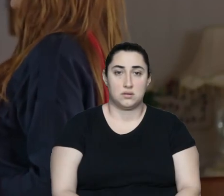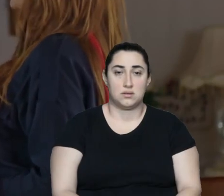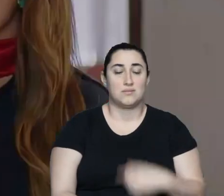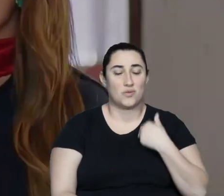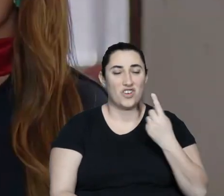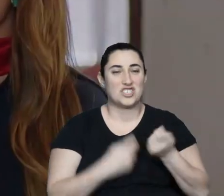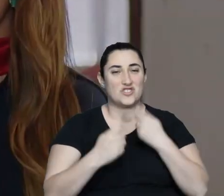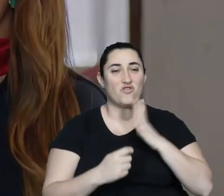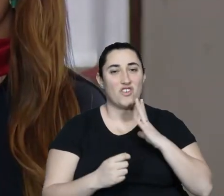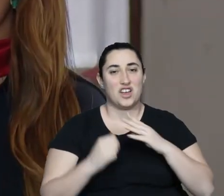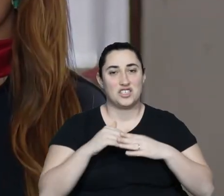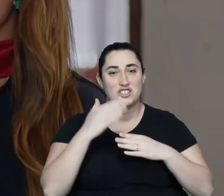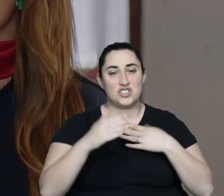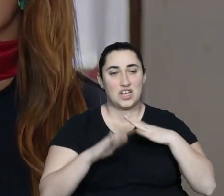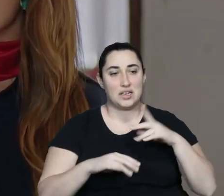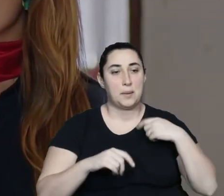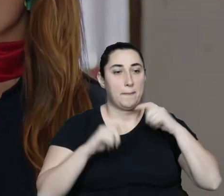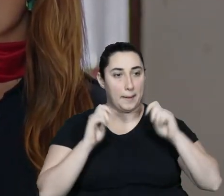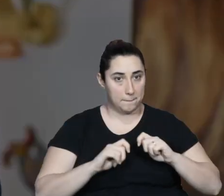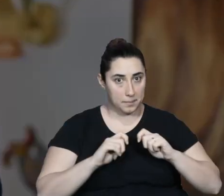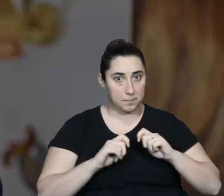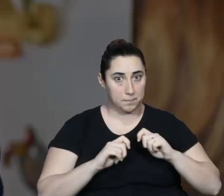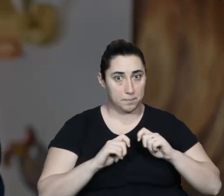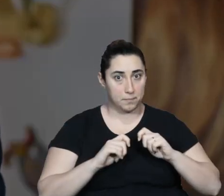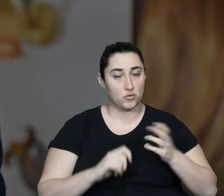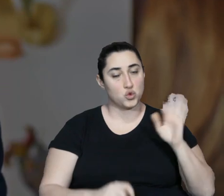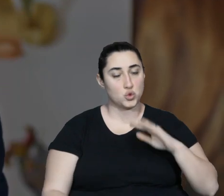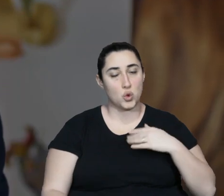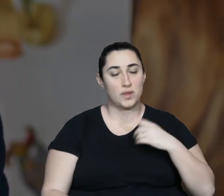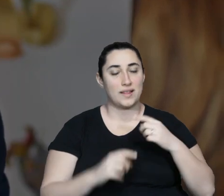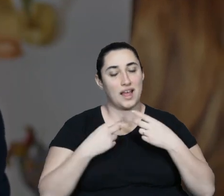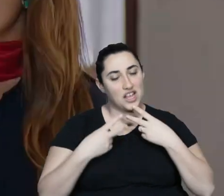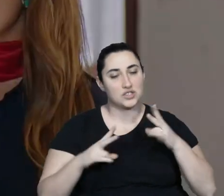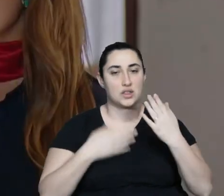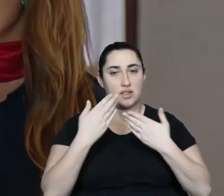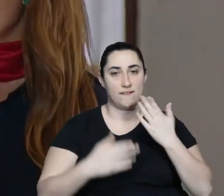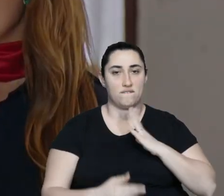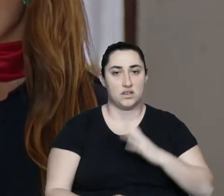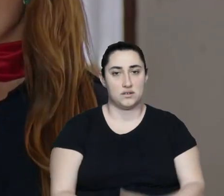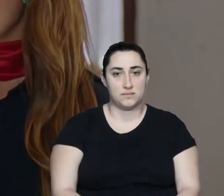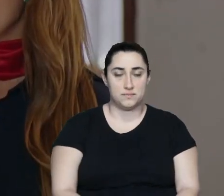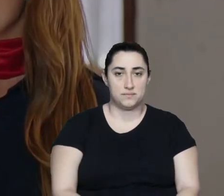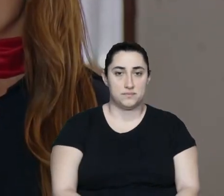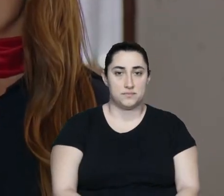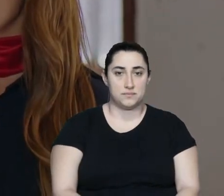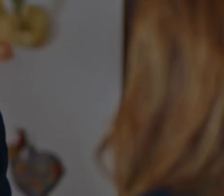Benim bir ufak işim var dışarıda. Onu halledeyim. Sonra etraflıca konuşuruz.